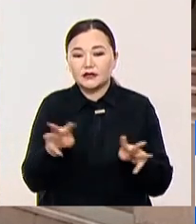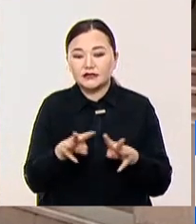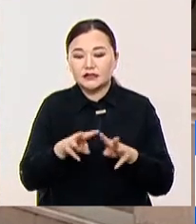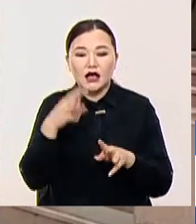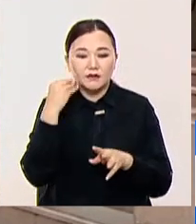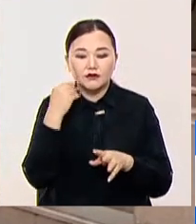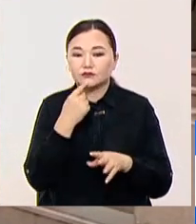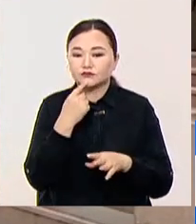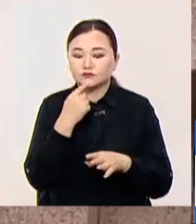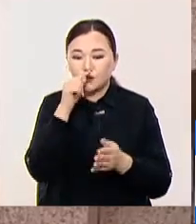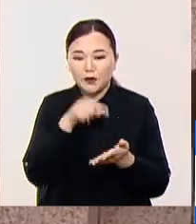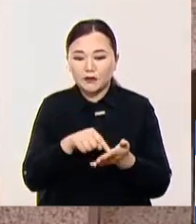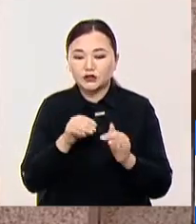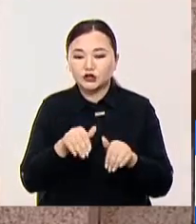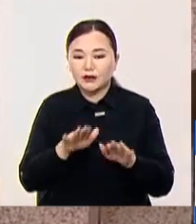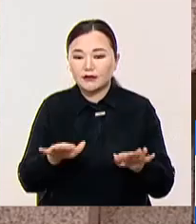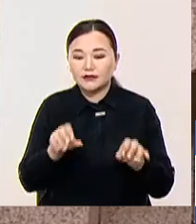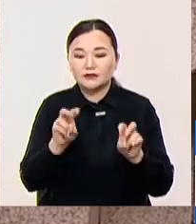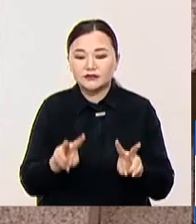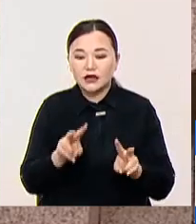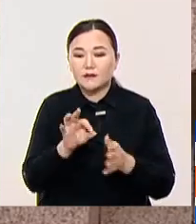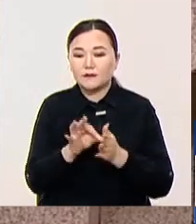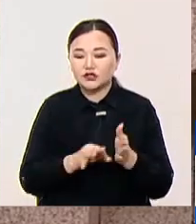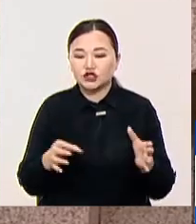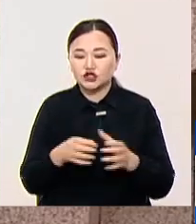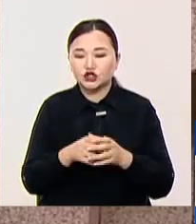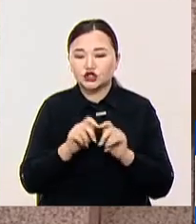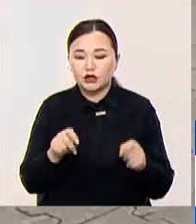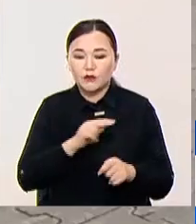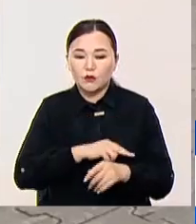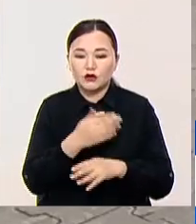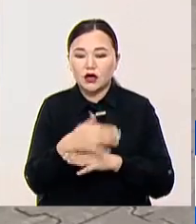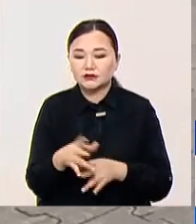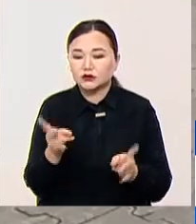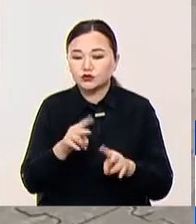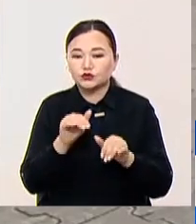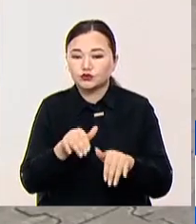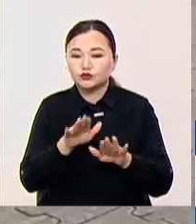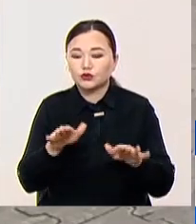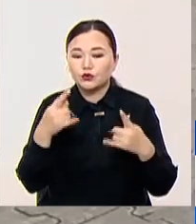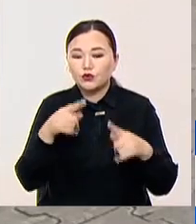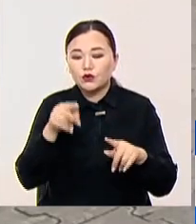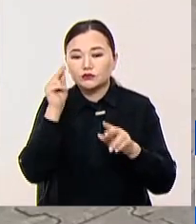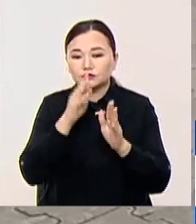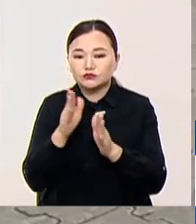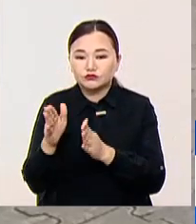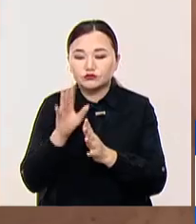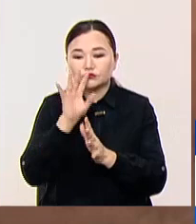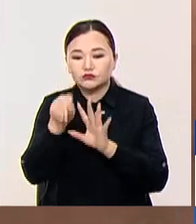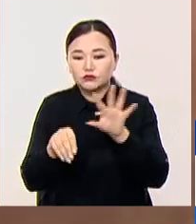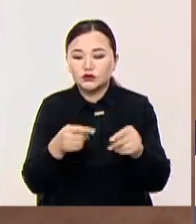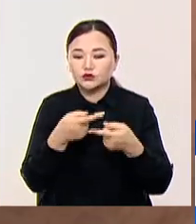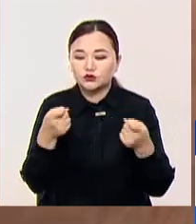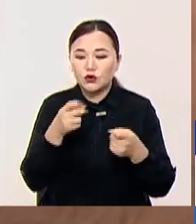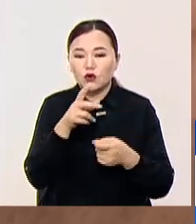Алматыда қиын жағдайда қалған студенттерге арнайы жедел штаб құрды. Жұмыс тобы далада қалған студенттерге басқа оқу орындарының жатақханалары, қонақ үйлер